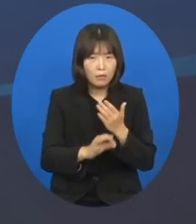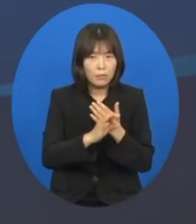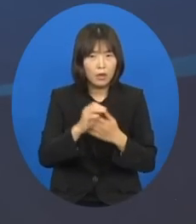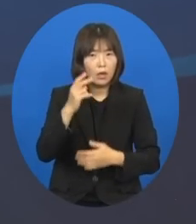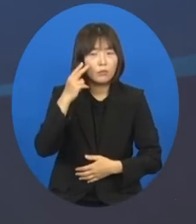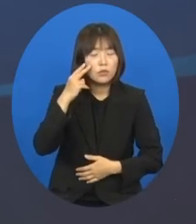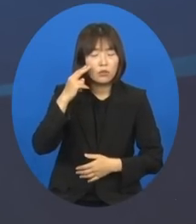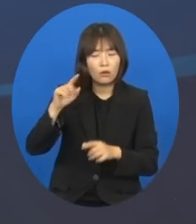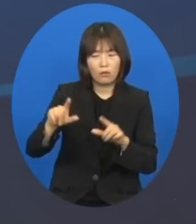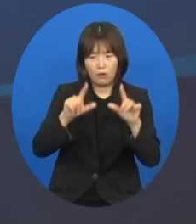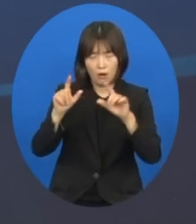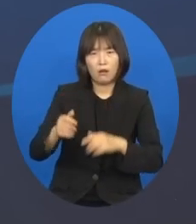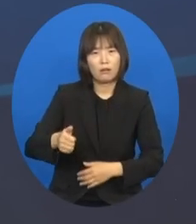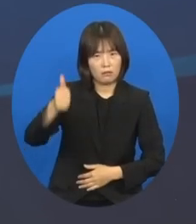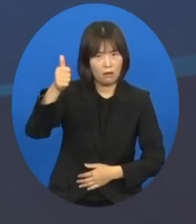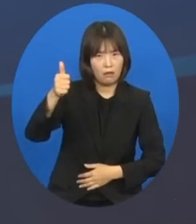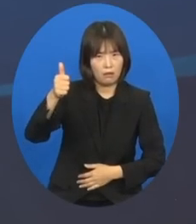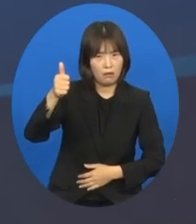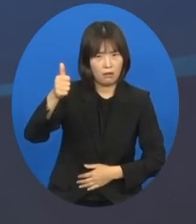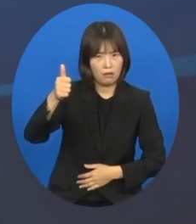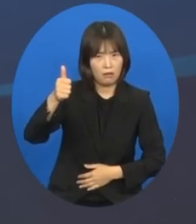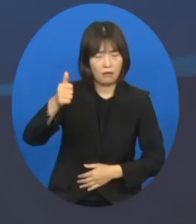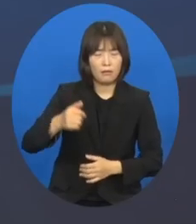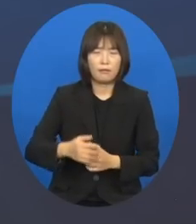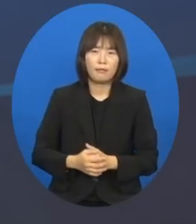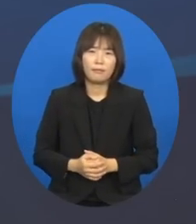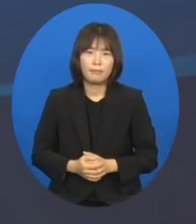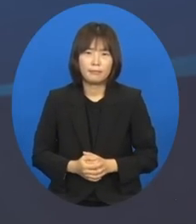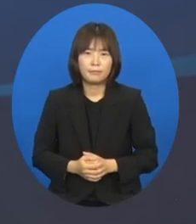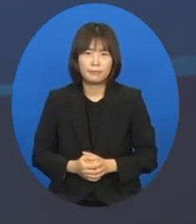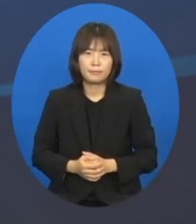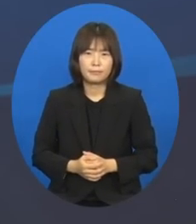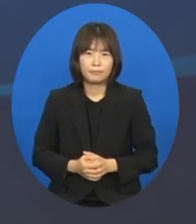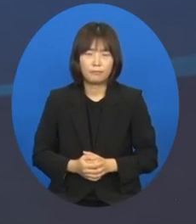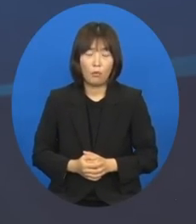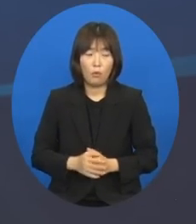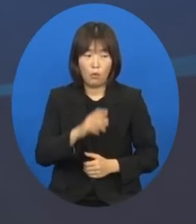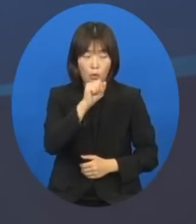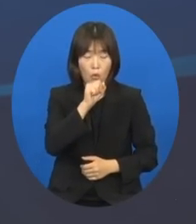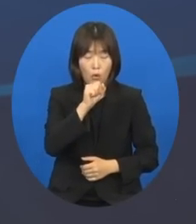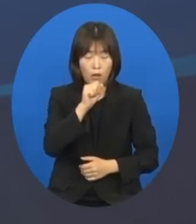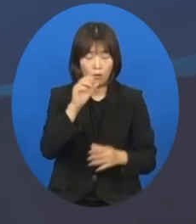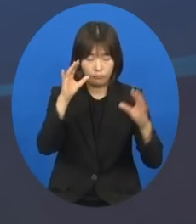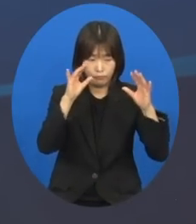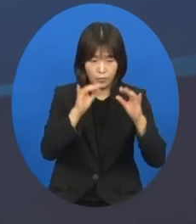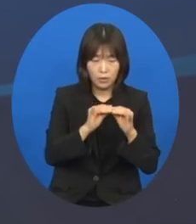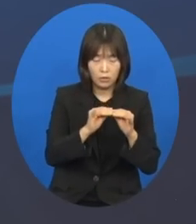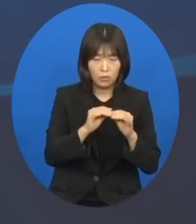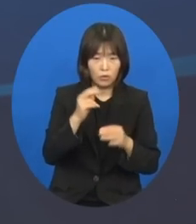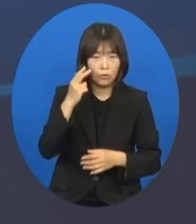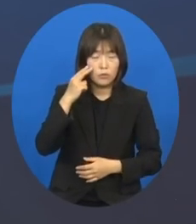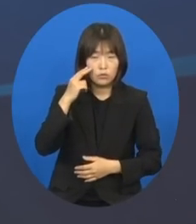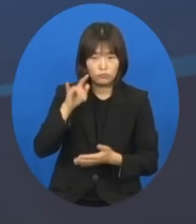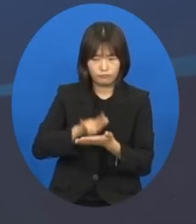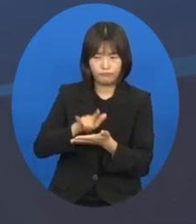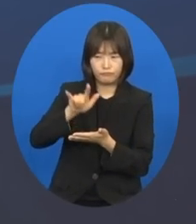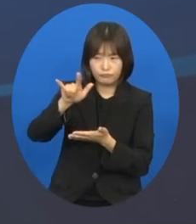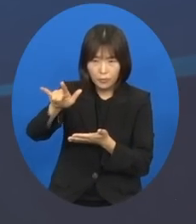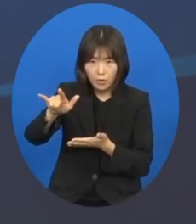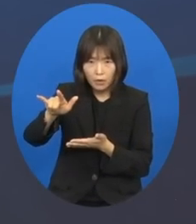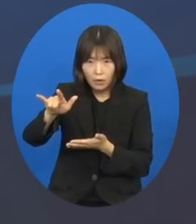사는게 낫지 않겠느냐 미국에서 애 키우는게 낫지 않겠느냐 좋은 생각이라고 생각해서 미국으로 갔는데 그 미국